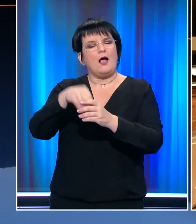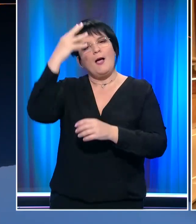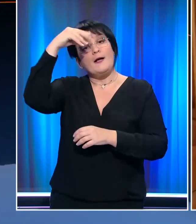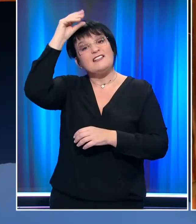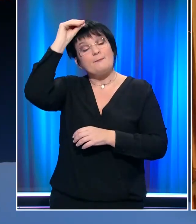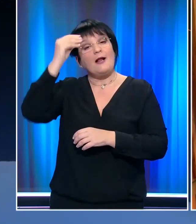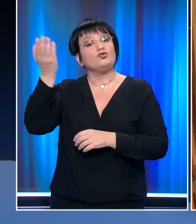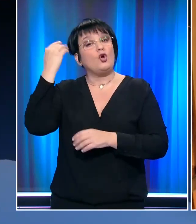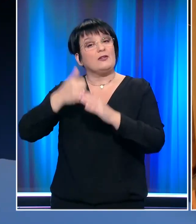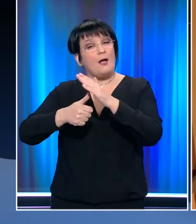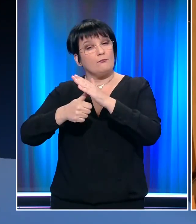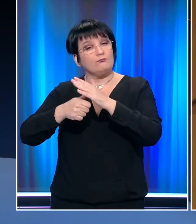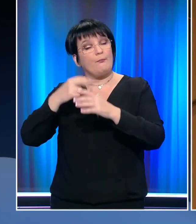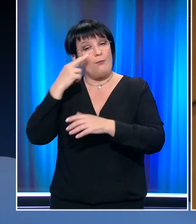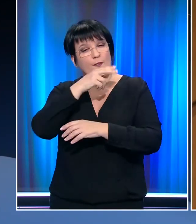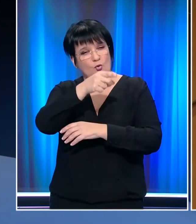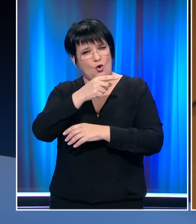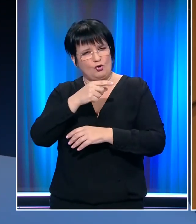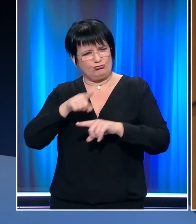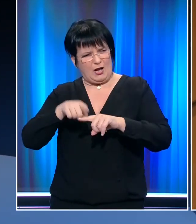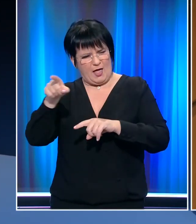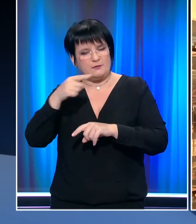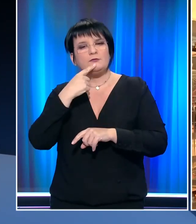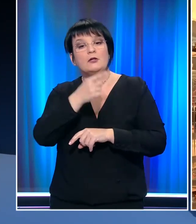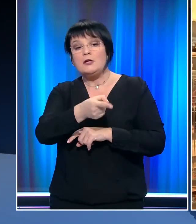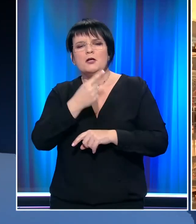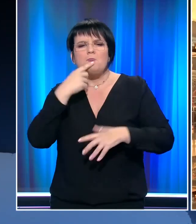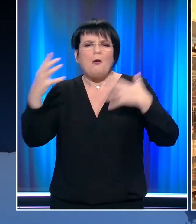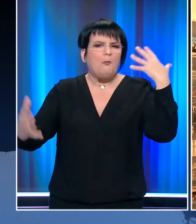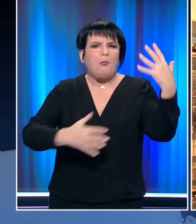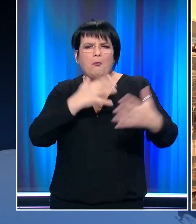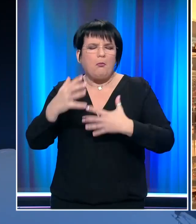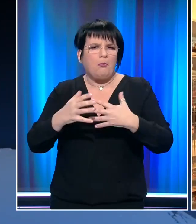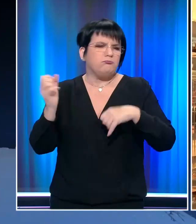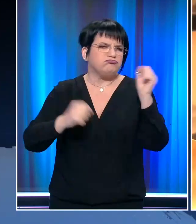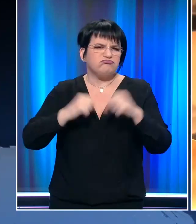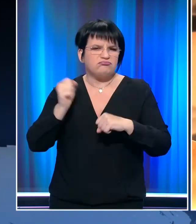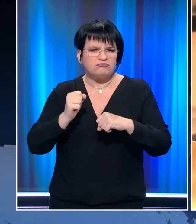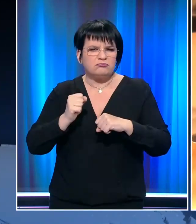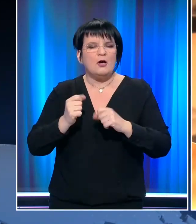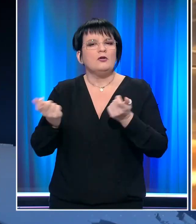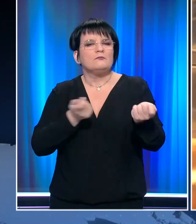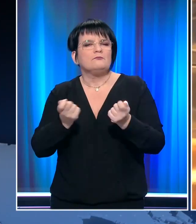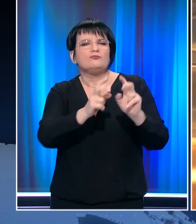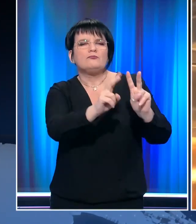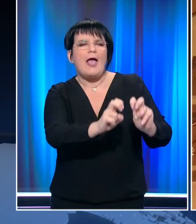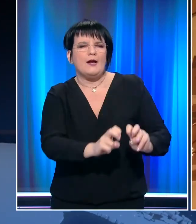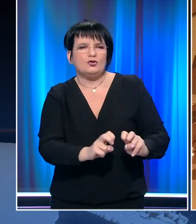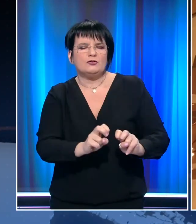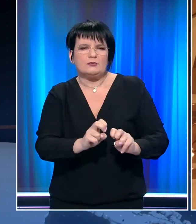Αλέξη Τσίπρα, έρχονται στη δημοσιότητα προκαλώντας πολιτικές αναταράξεις. Ο ενδιάμεσος διαχειριστικός έλεγχος